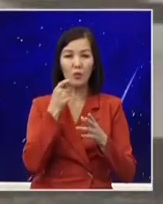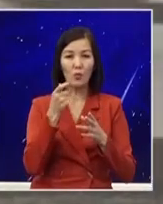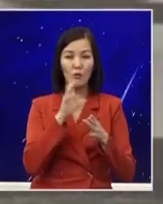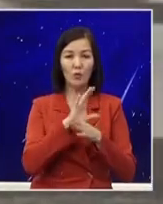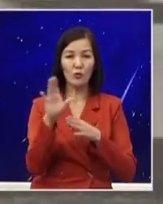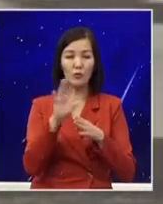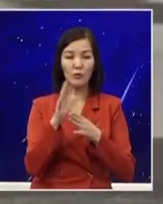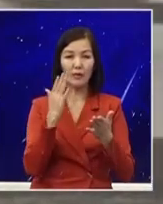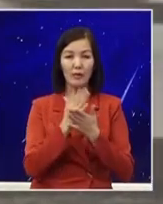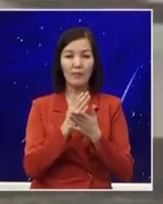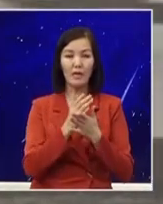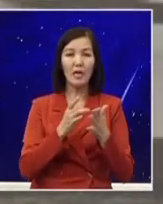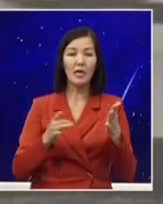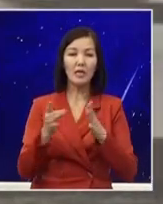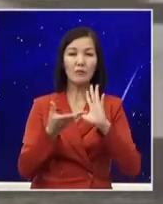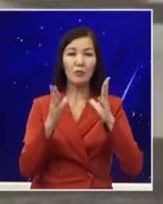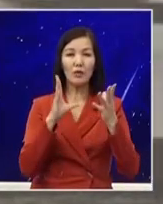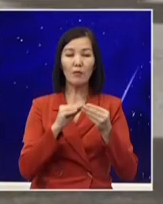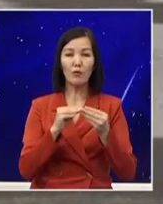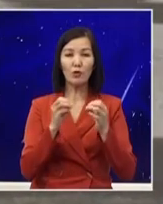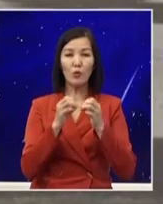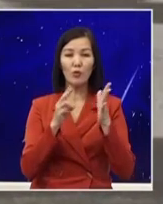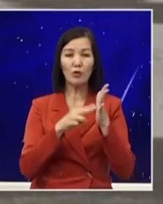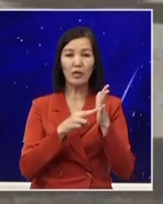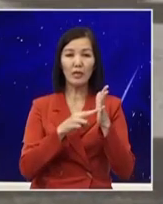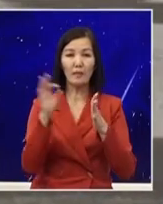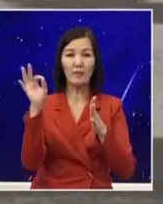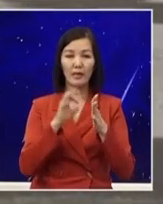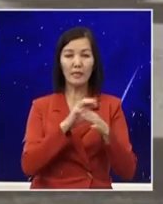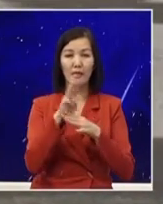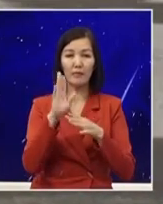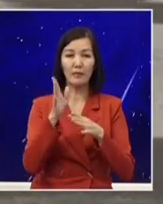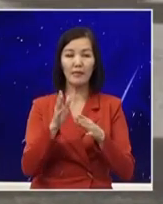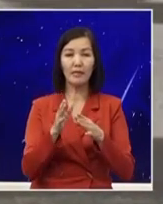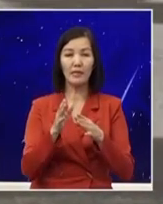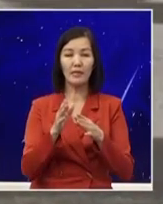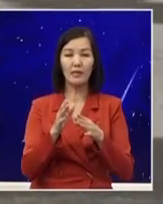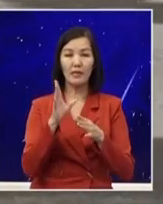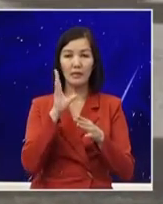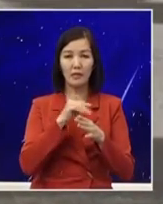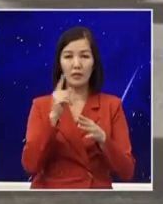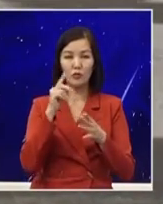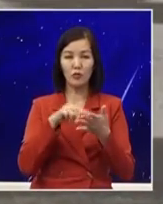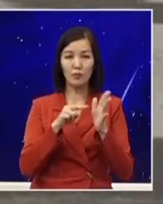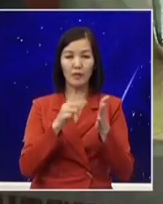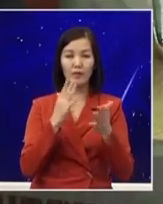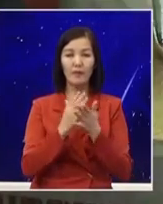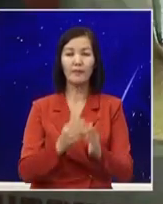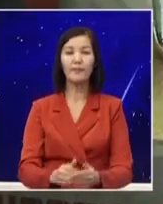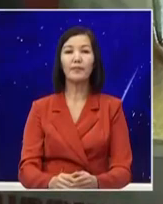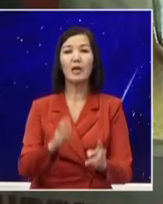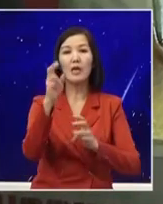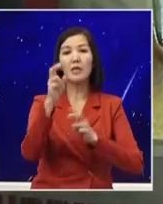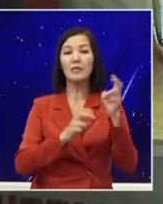Бұл жаңағы республиканың жаңағы 17% қамтамасыз етеміз деген ойдамыз.